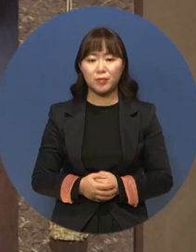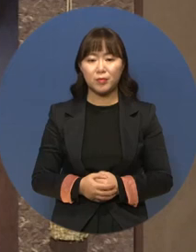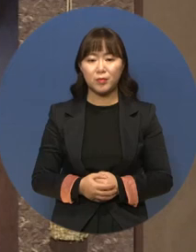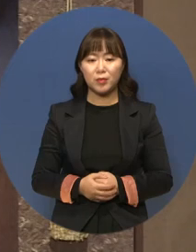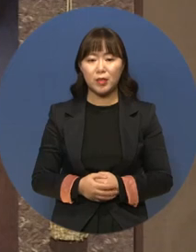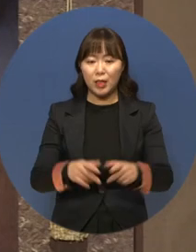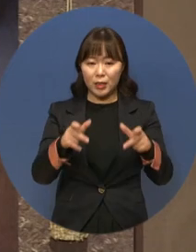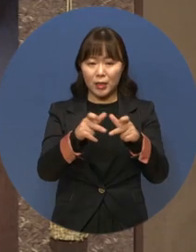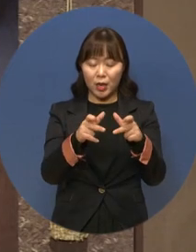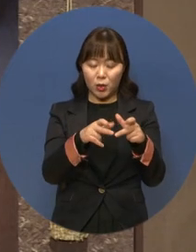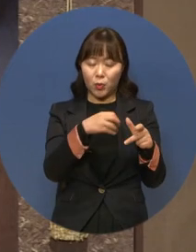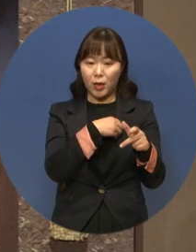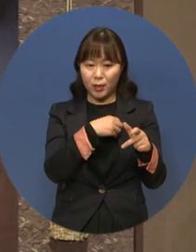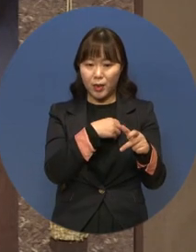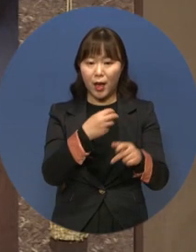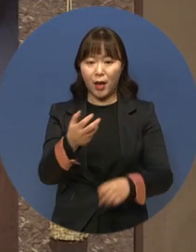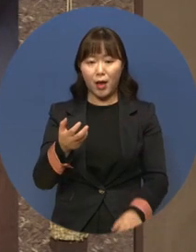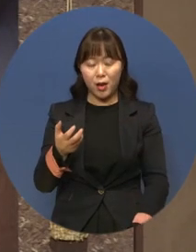장애인 당원들이